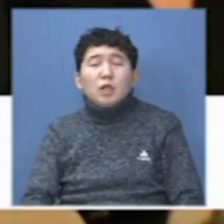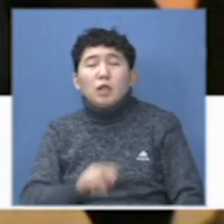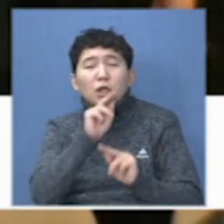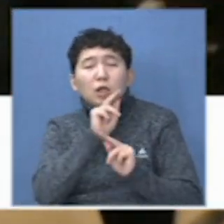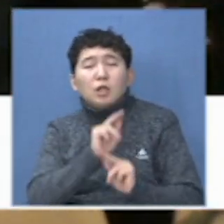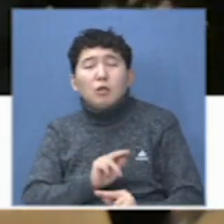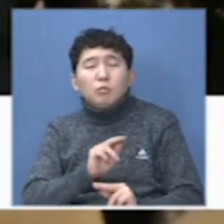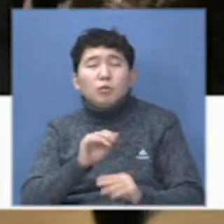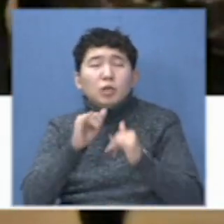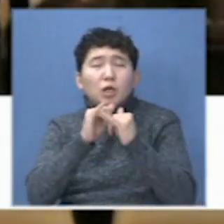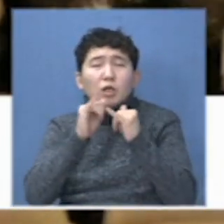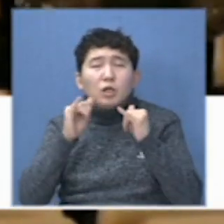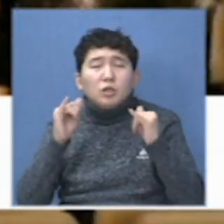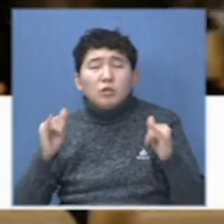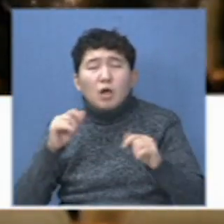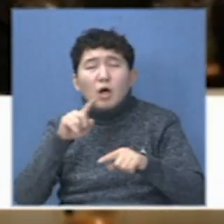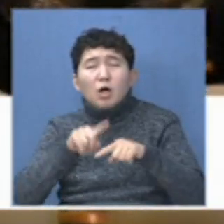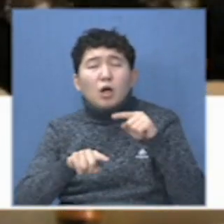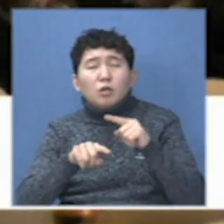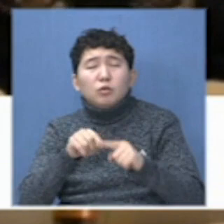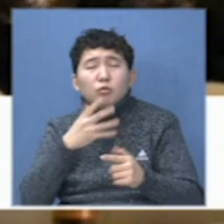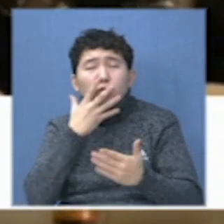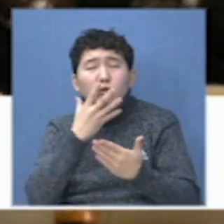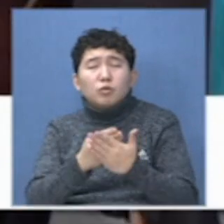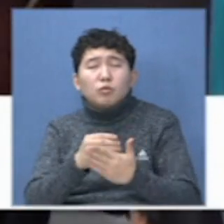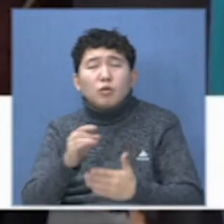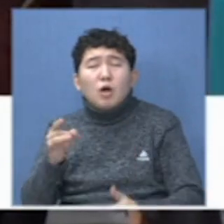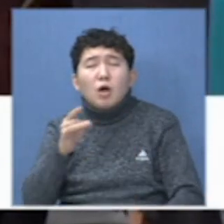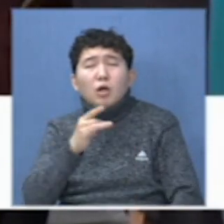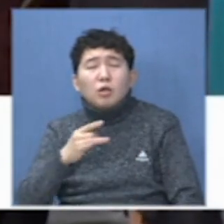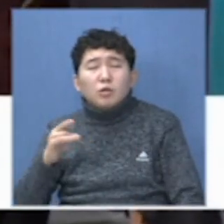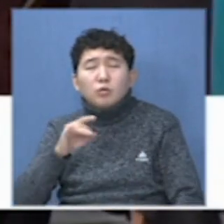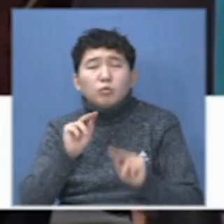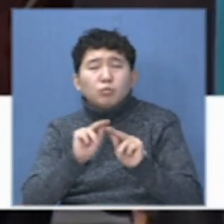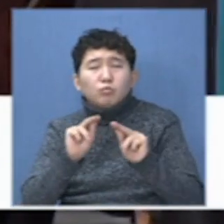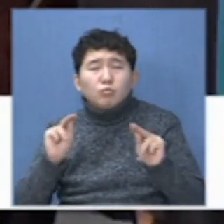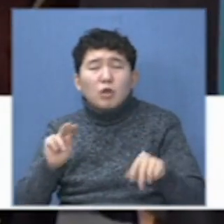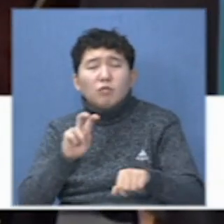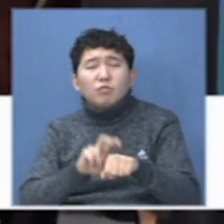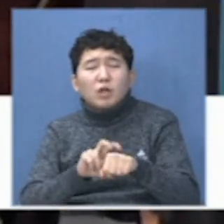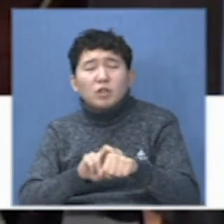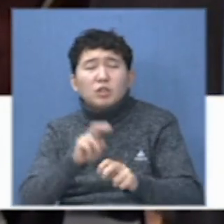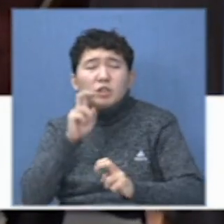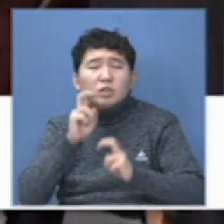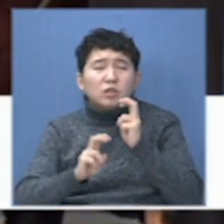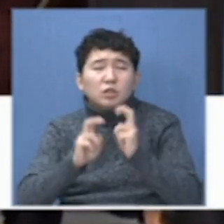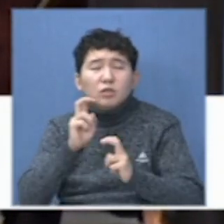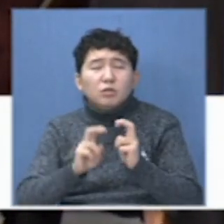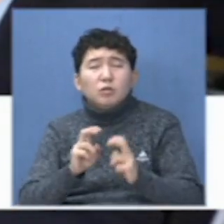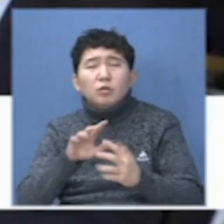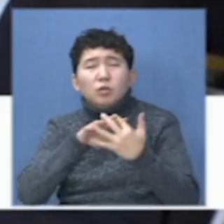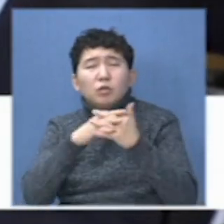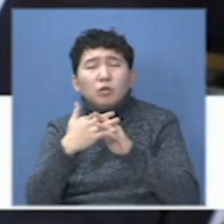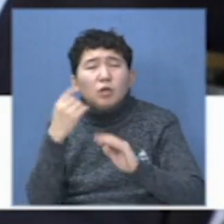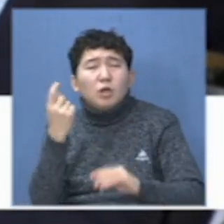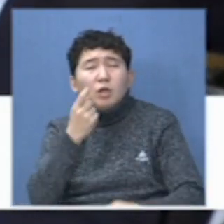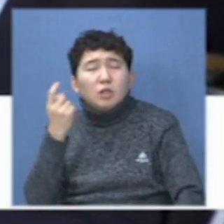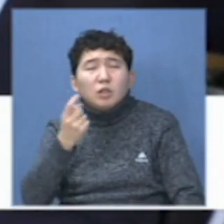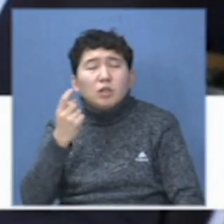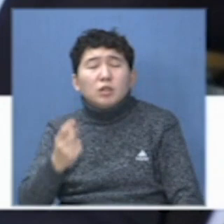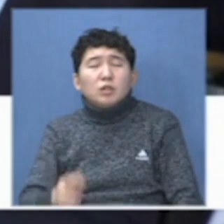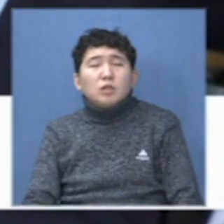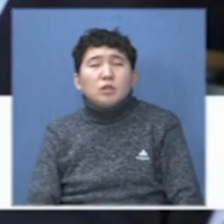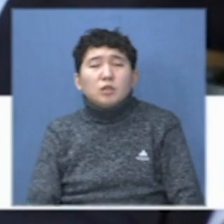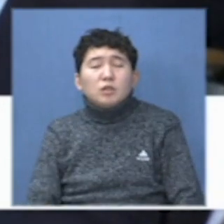благо развития родного района. Это учителя, врачи, работники производств, аграрии, бескорыстные и искренне